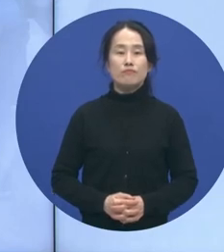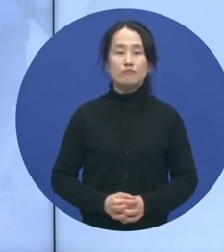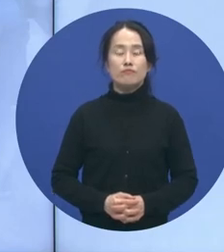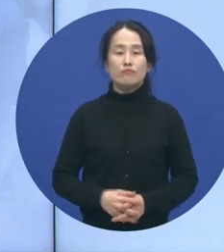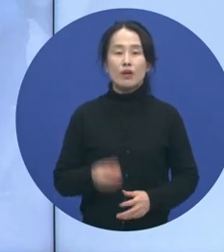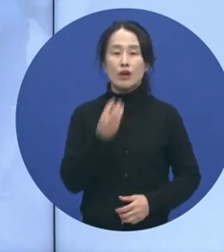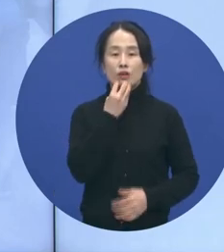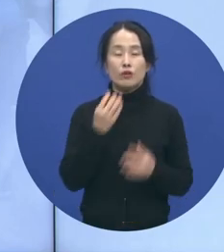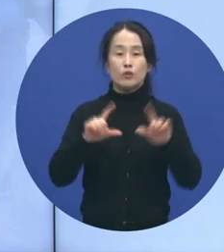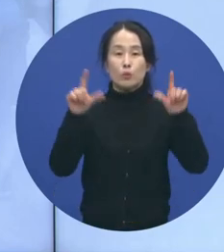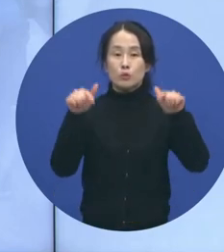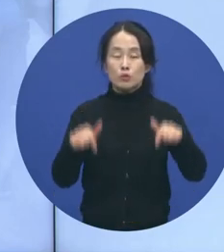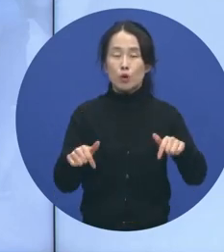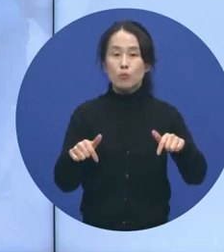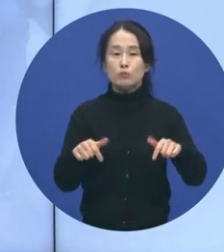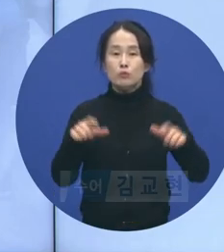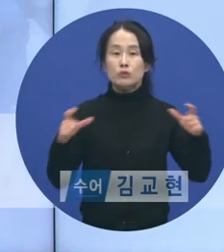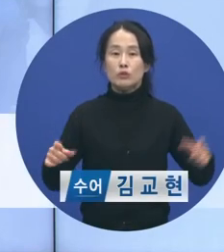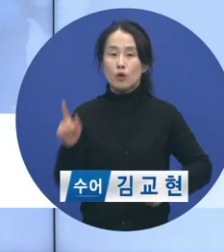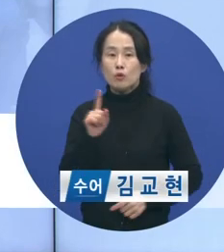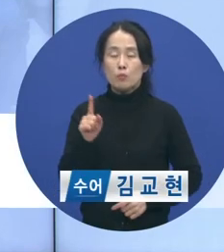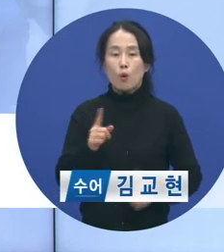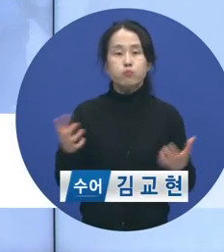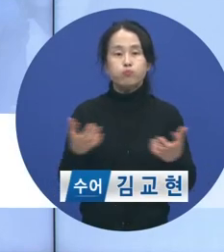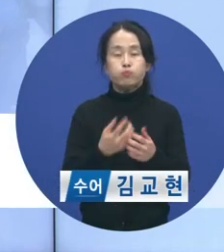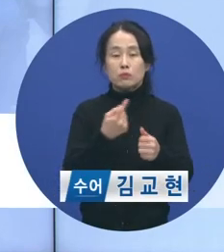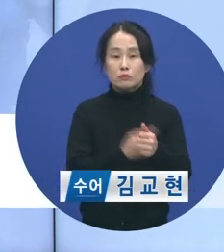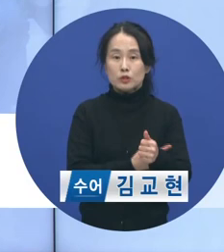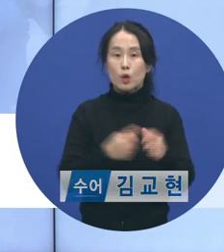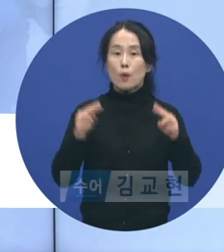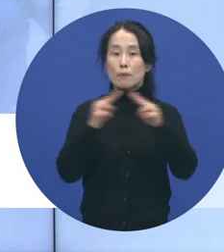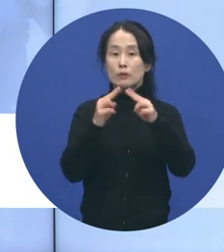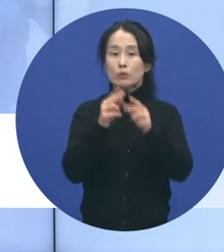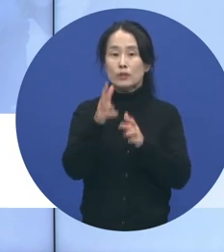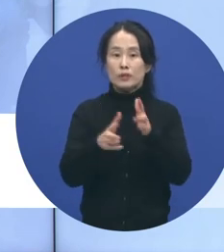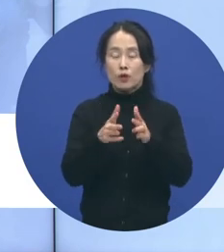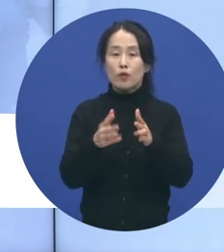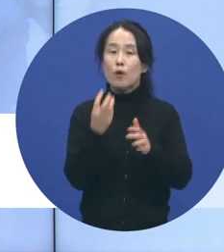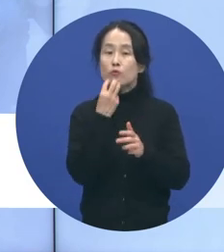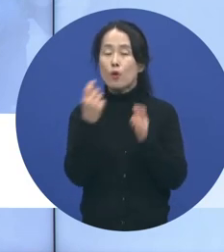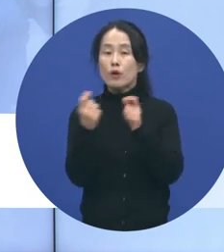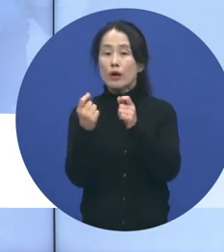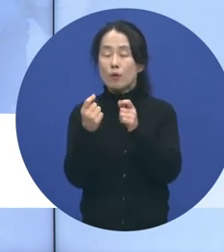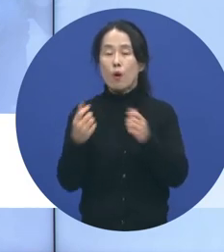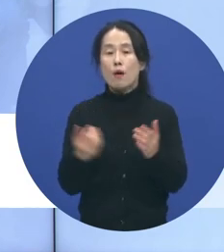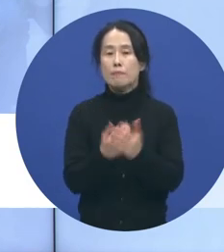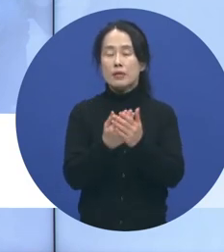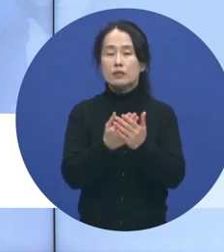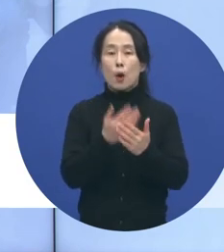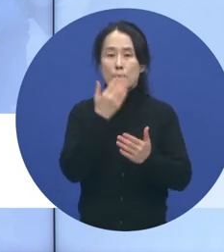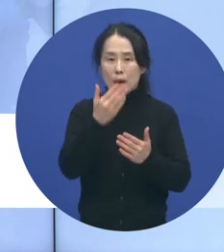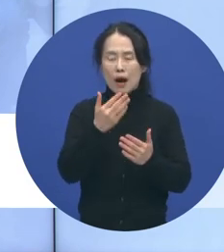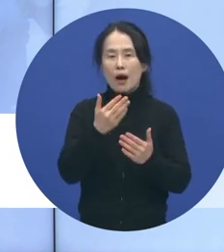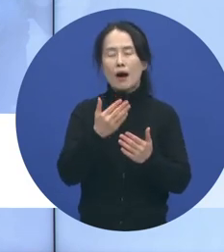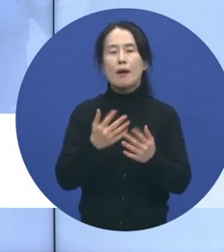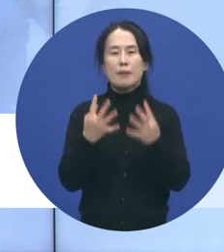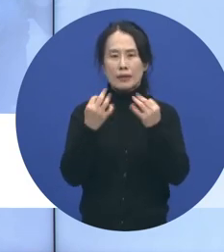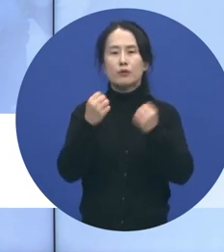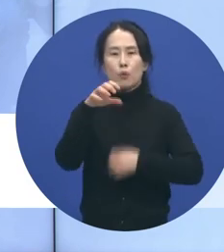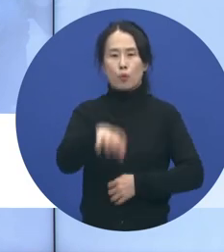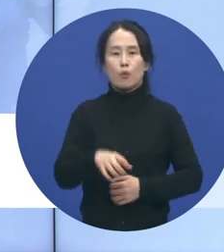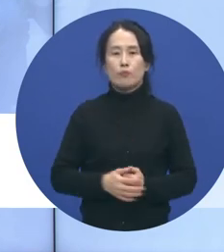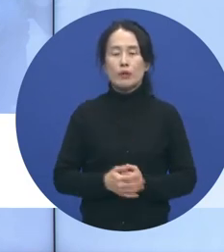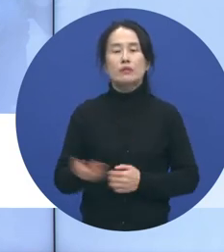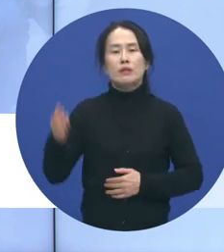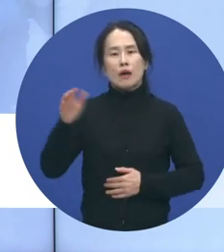경기 동서부는 풍부한 관광 자원과 밀집된 반도체 산업, 수도권 근접성 등 성장 가능성이 큰 지역입니다. 하지만